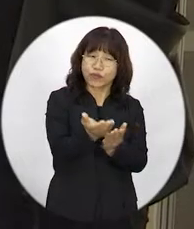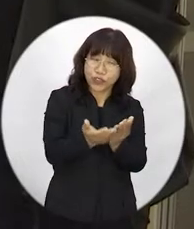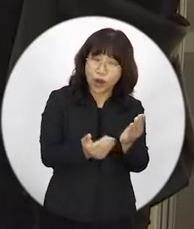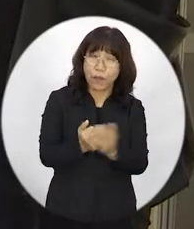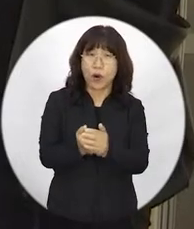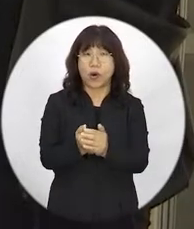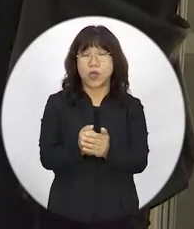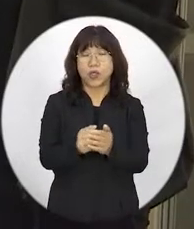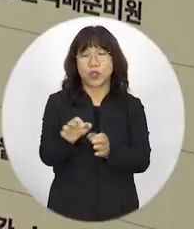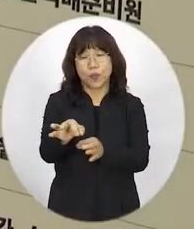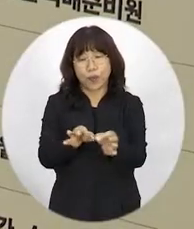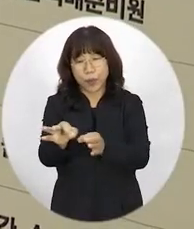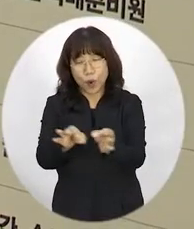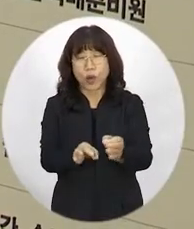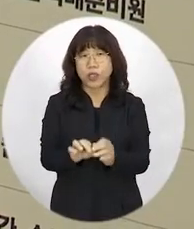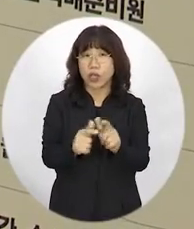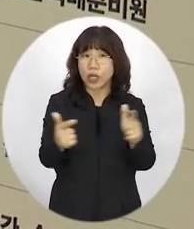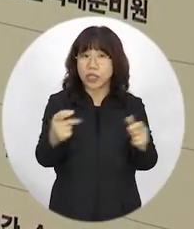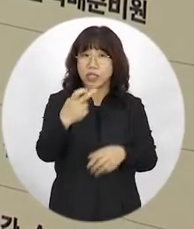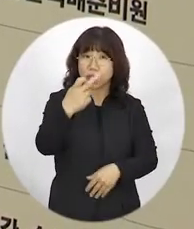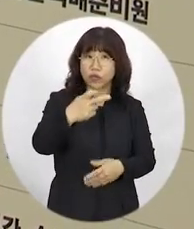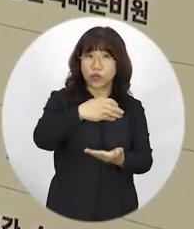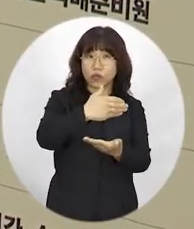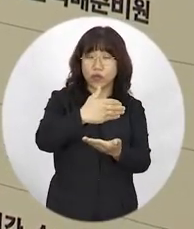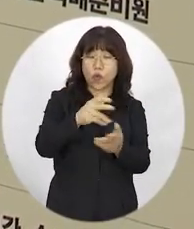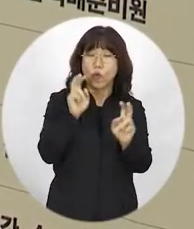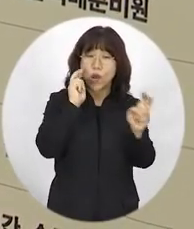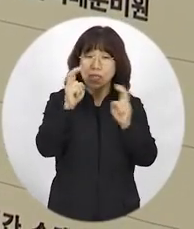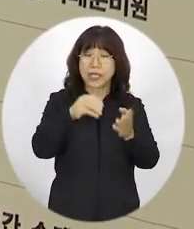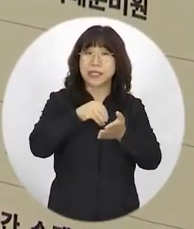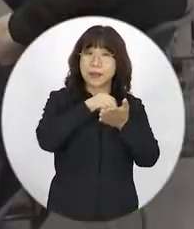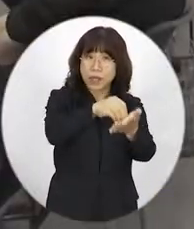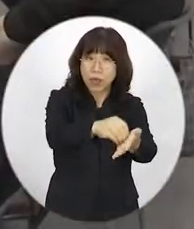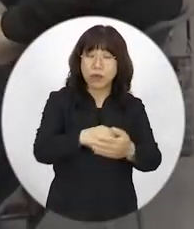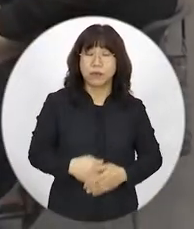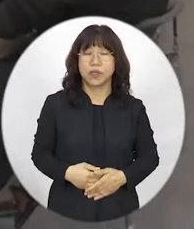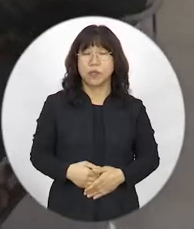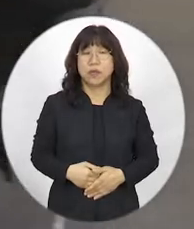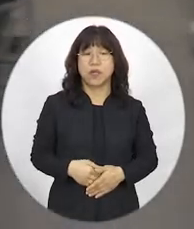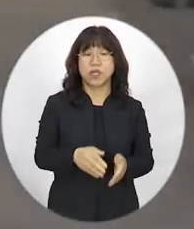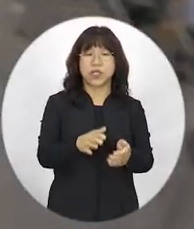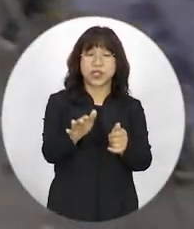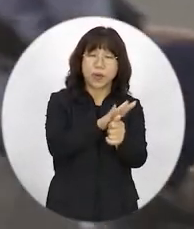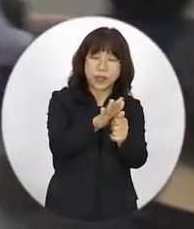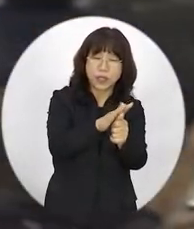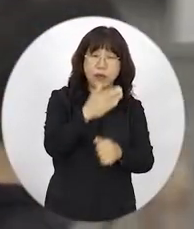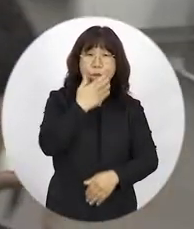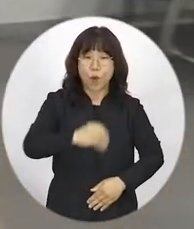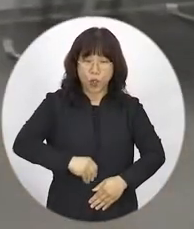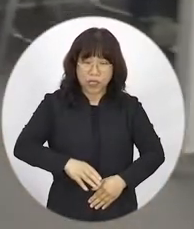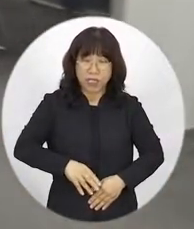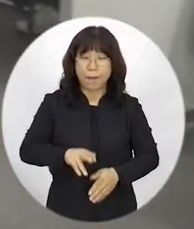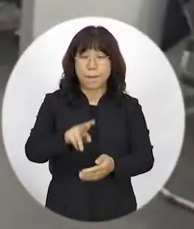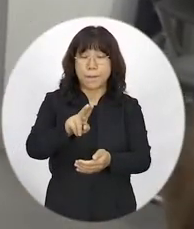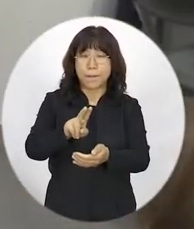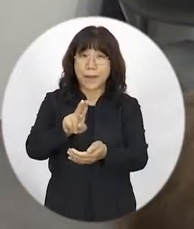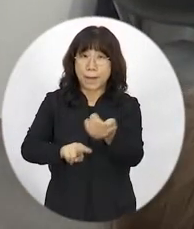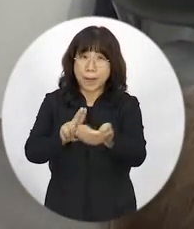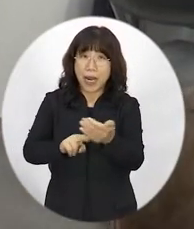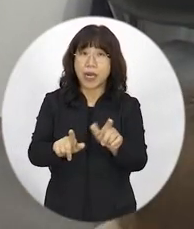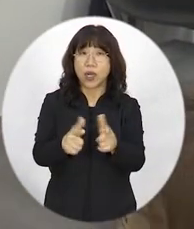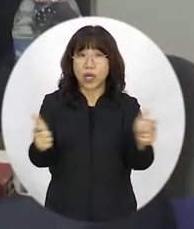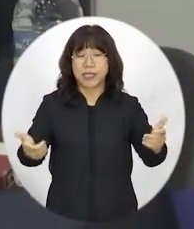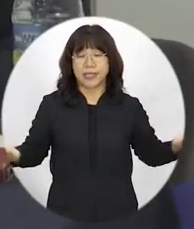등 지역 내 12개 기업이 참여해 70여 명의 구직자에게 서비스, 복지, 판매 등 다양한 분야의